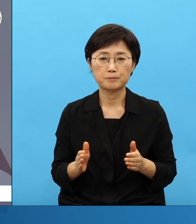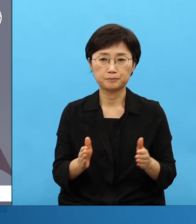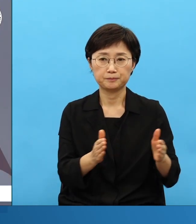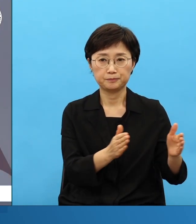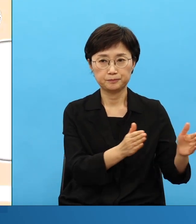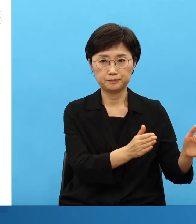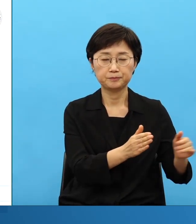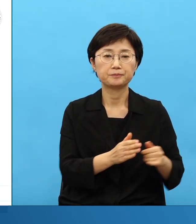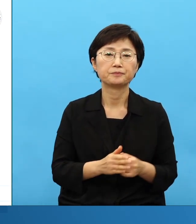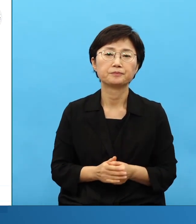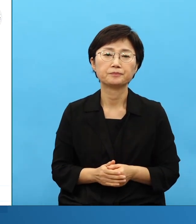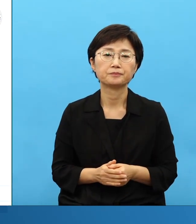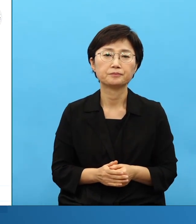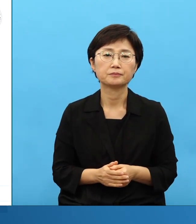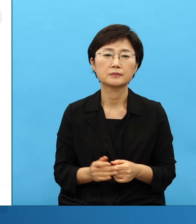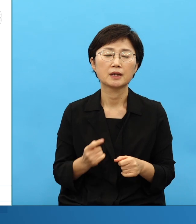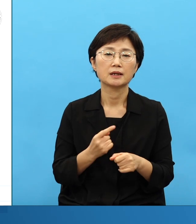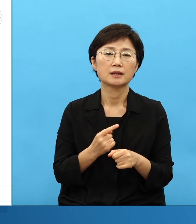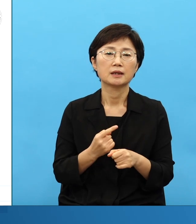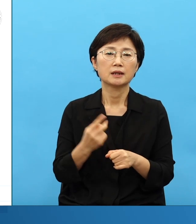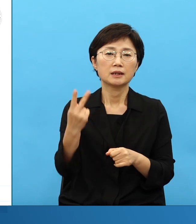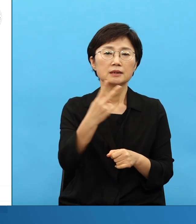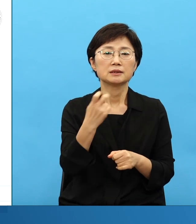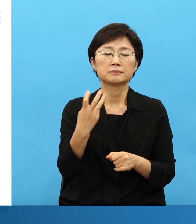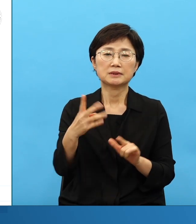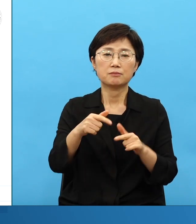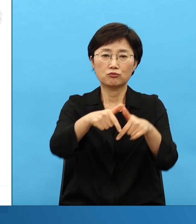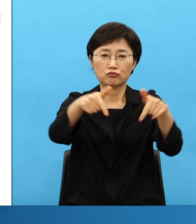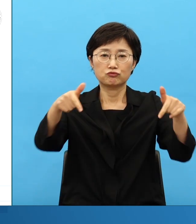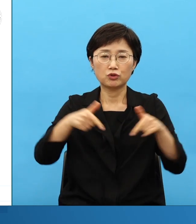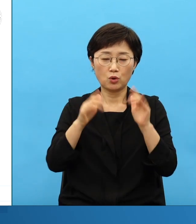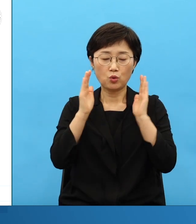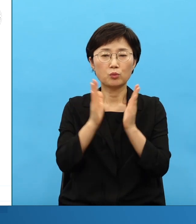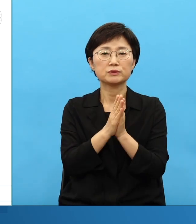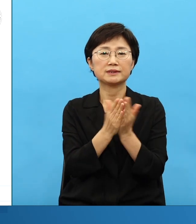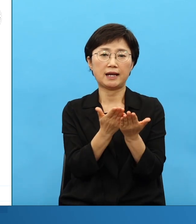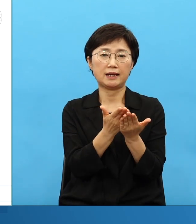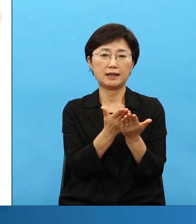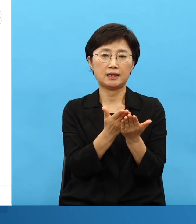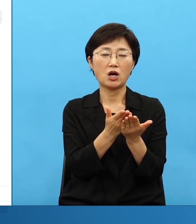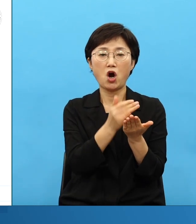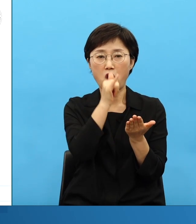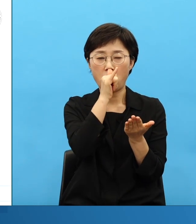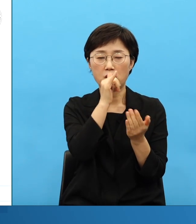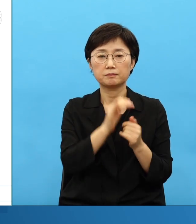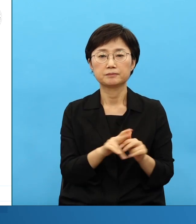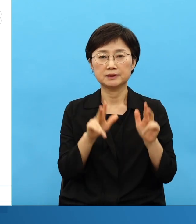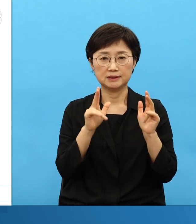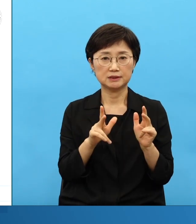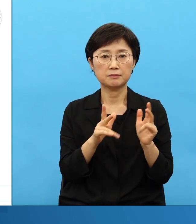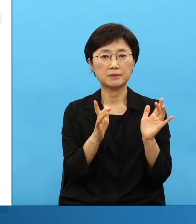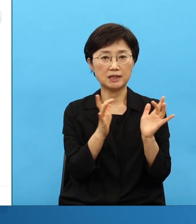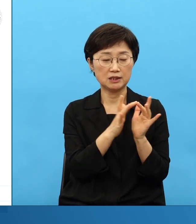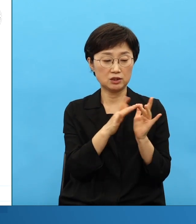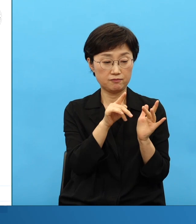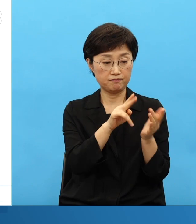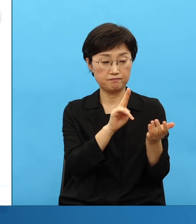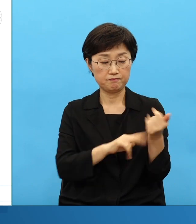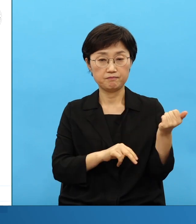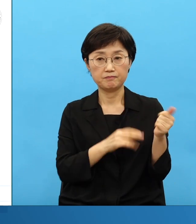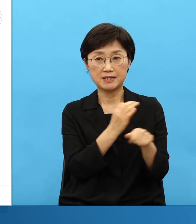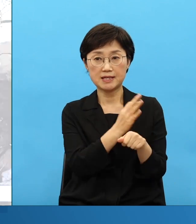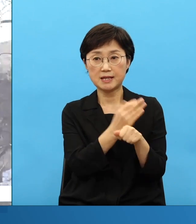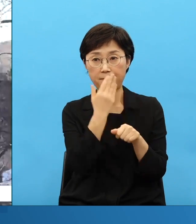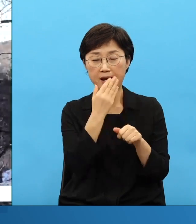공지사항입니다. 2023 구역공과가 재입고됐습니다. 현재 위아.kr에서 판매하고